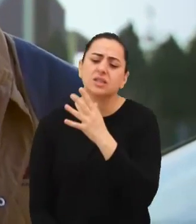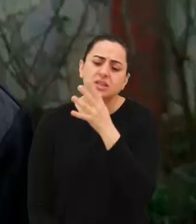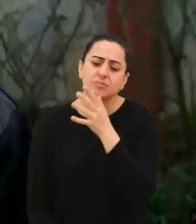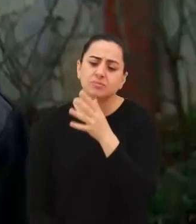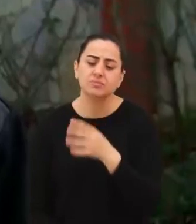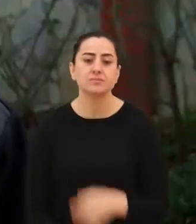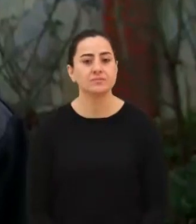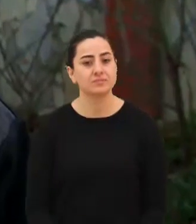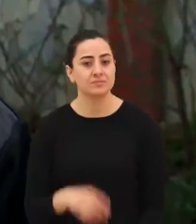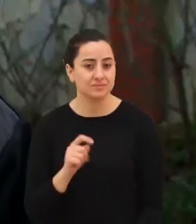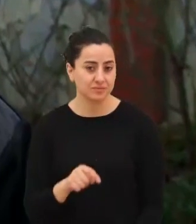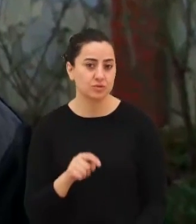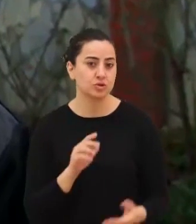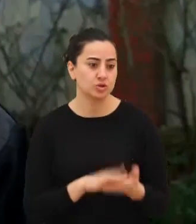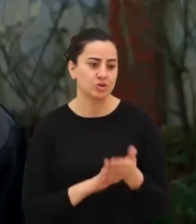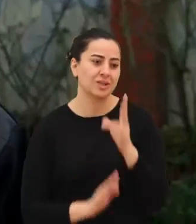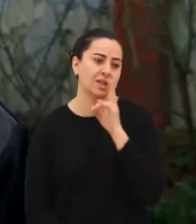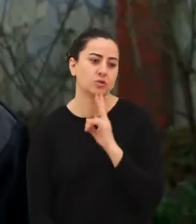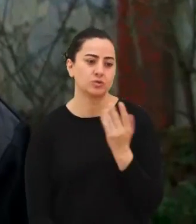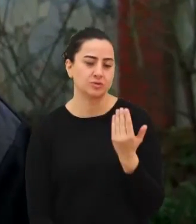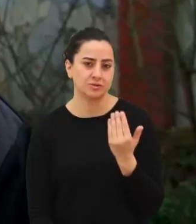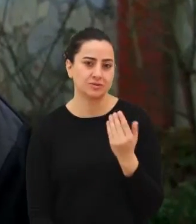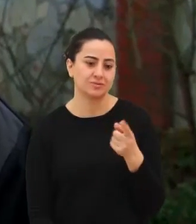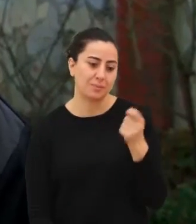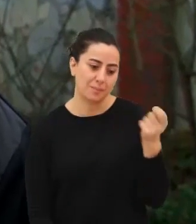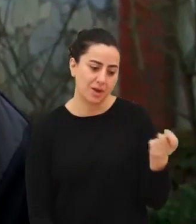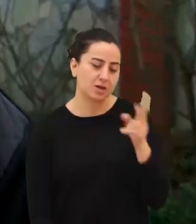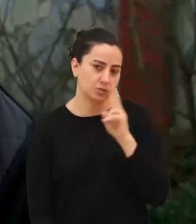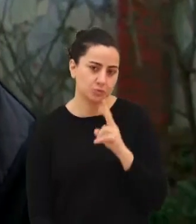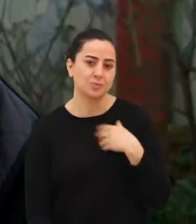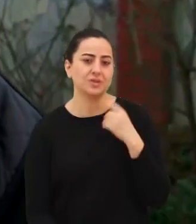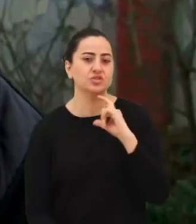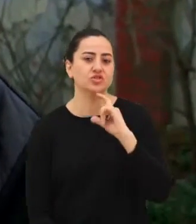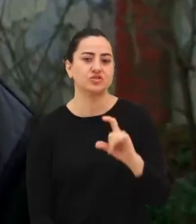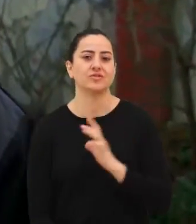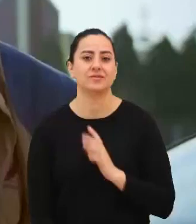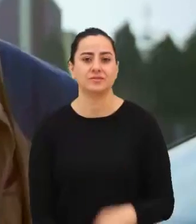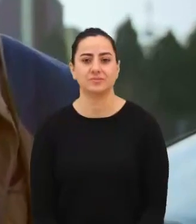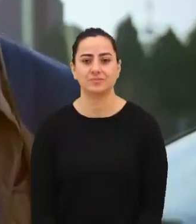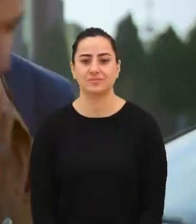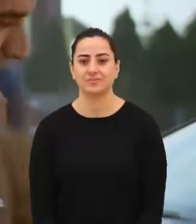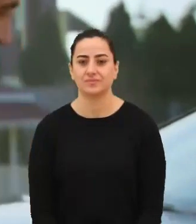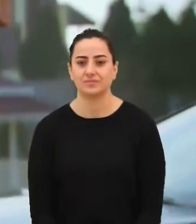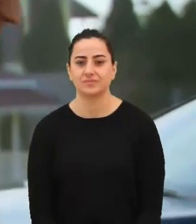istiyorum. Efendim, bunun ücreti 200 TL. Vezneye yatırırsanız hemen bu bilgiyi size verebilirim.